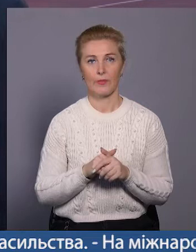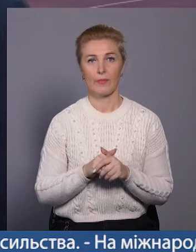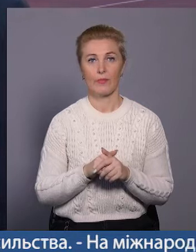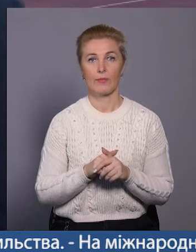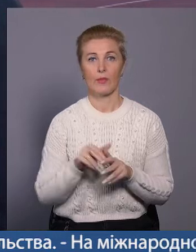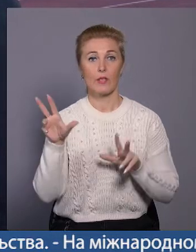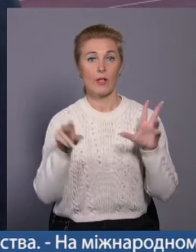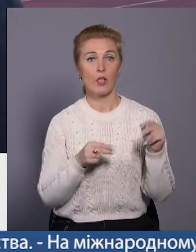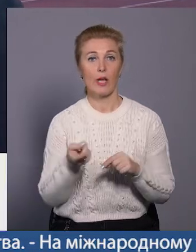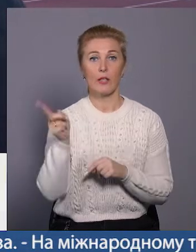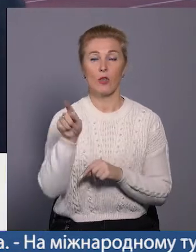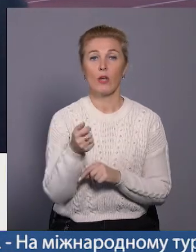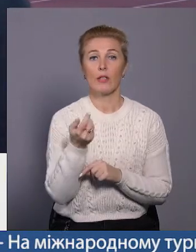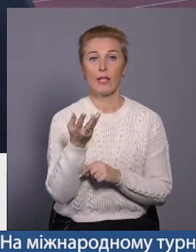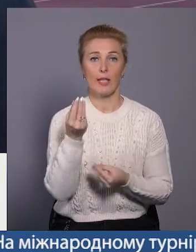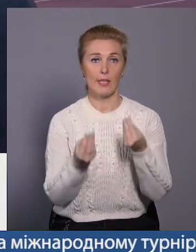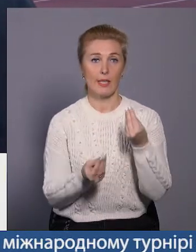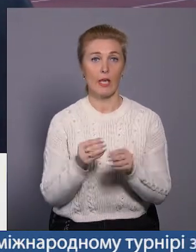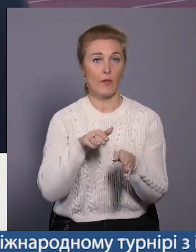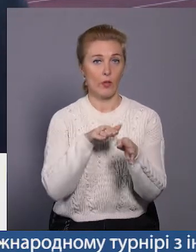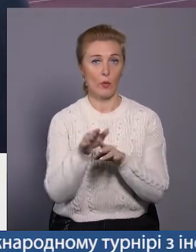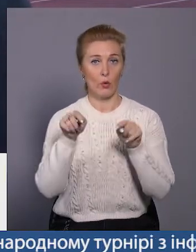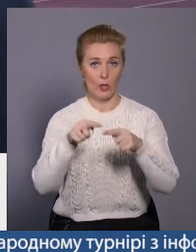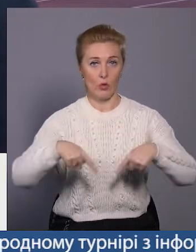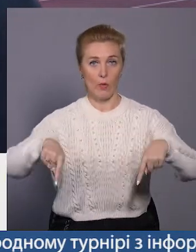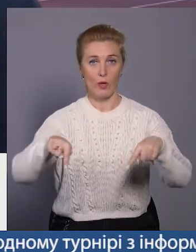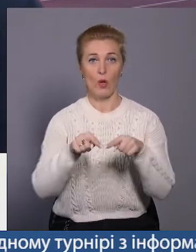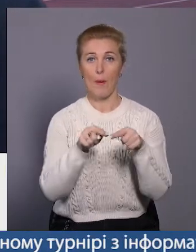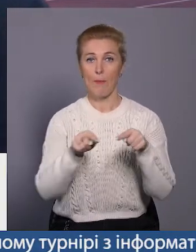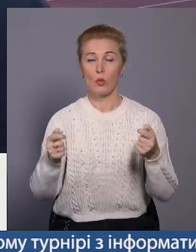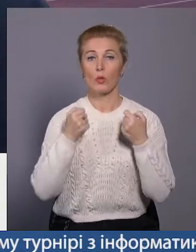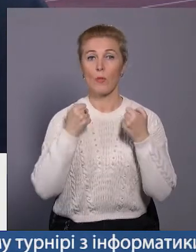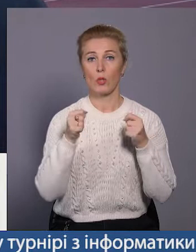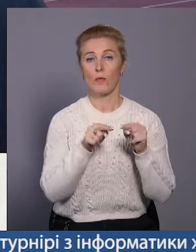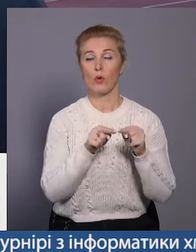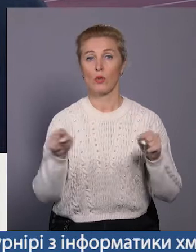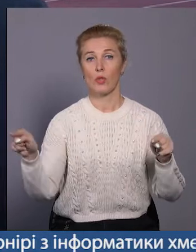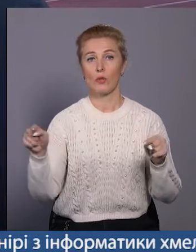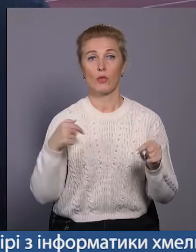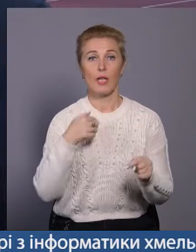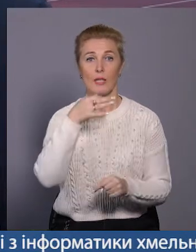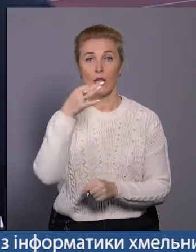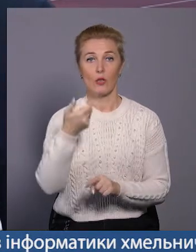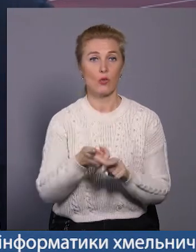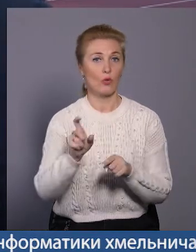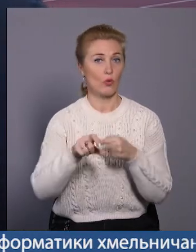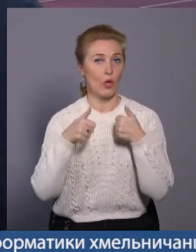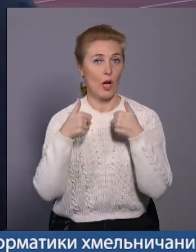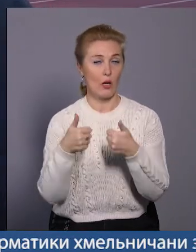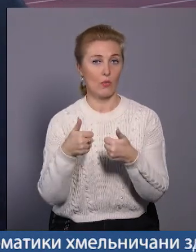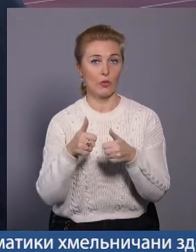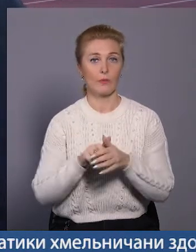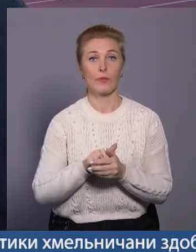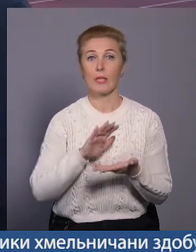Зважаючи на те, яка кількість ігор відбулася на цьому газоні протягом всього спортивного сезону, я скажу, дуже хорошому тверду четвірку у